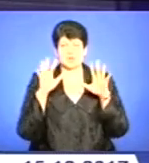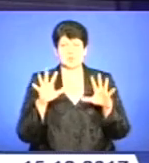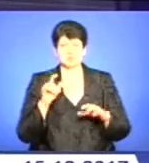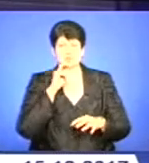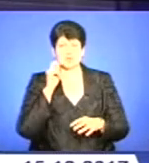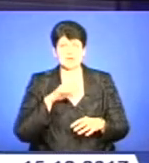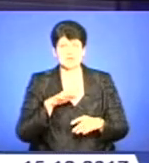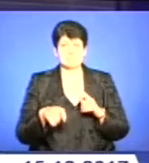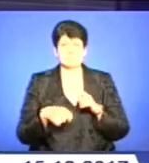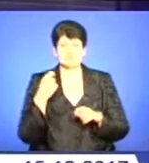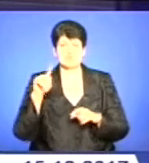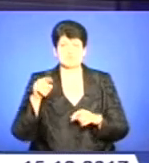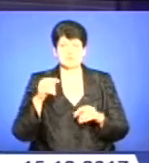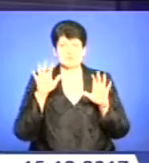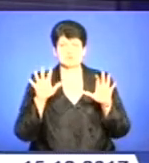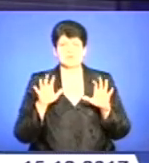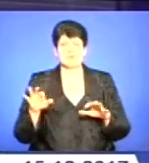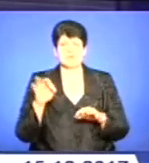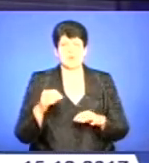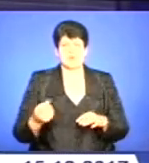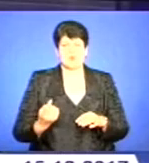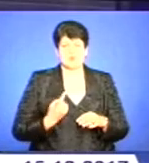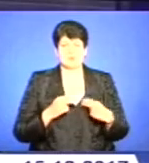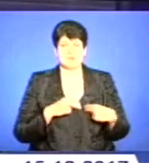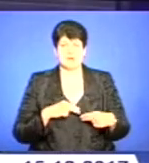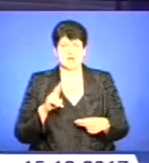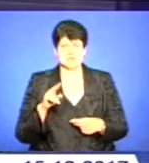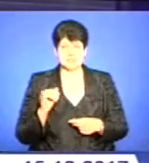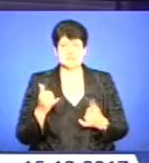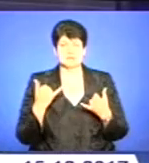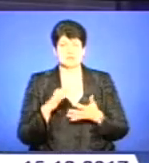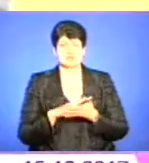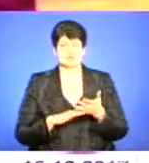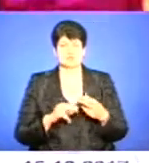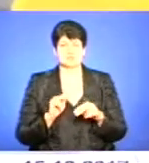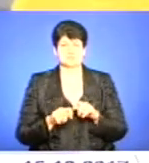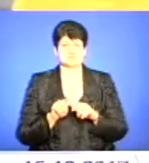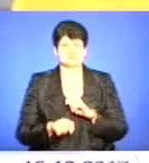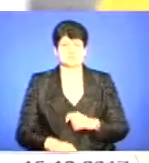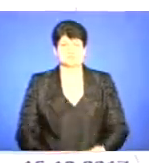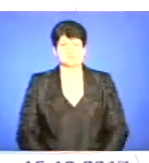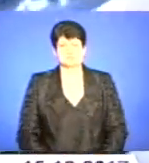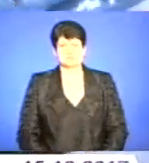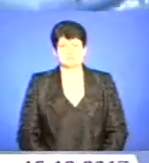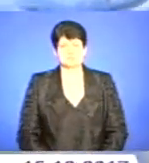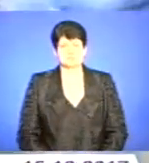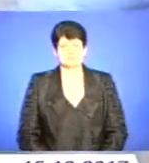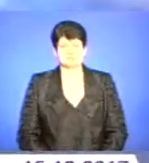України «Порушення вимог законодавства про охорону праці». Наразі триває слідство.